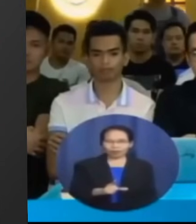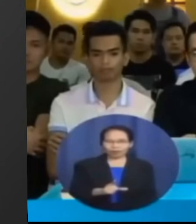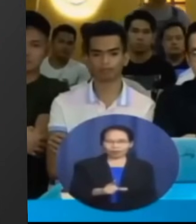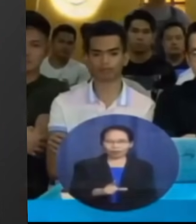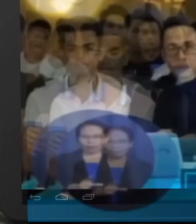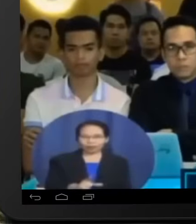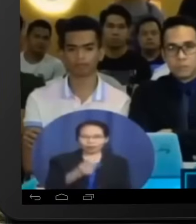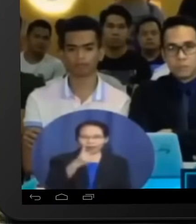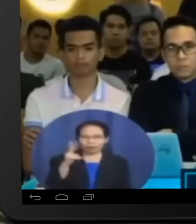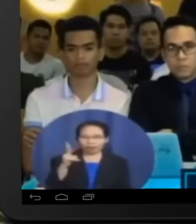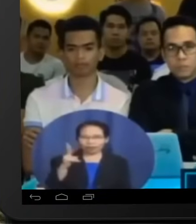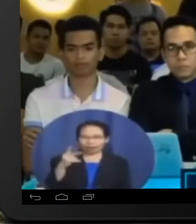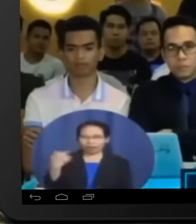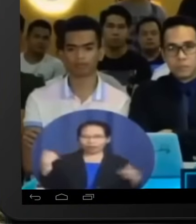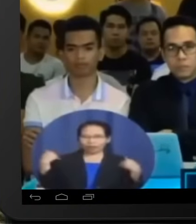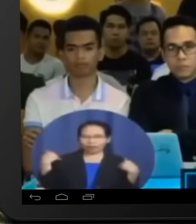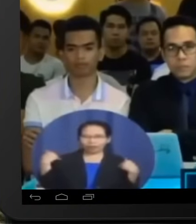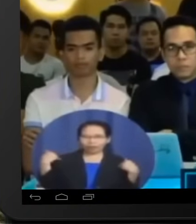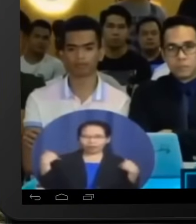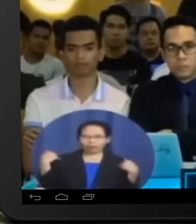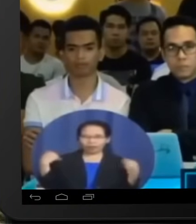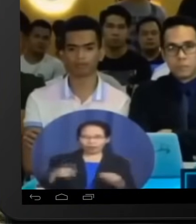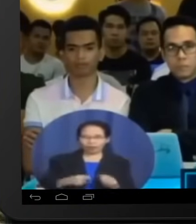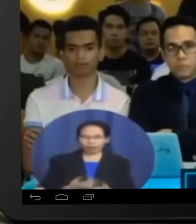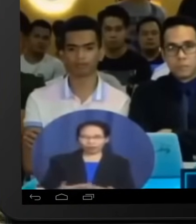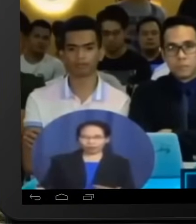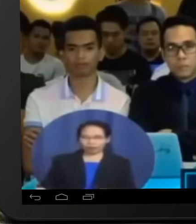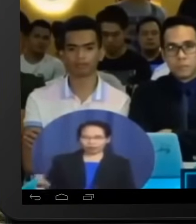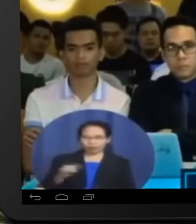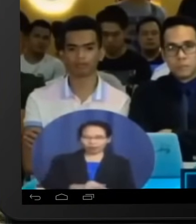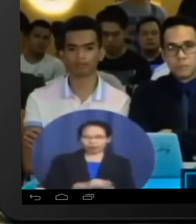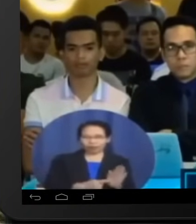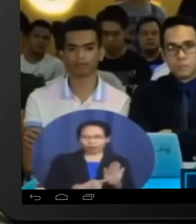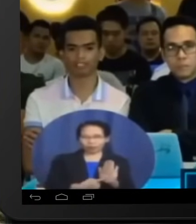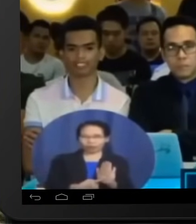Sige, tinan nga po natin. Meron ba tayong maipapakita dyan?